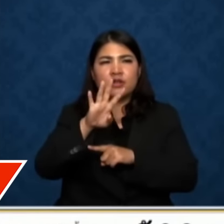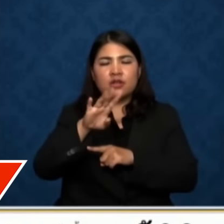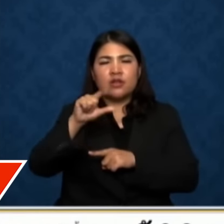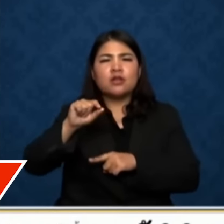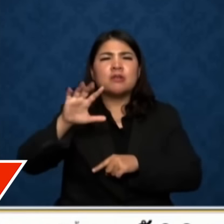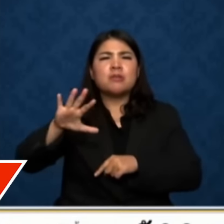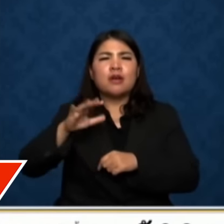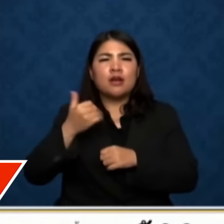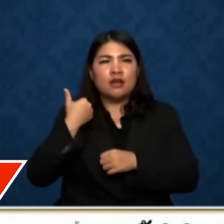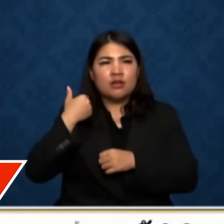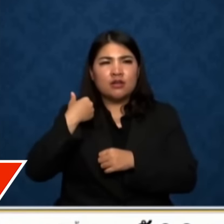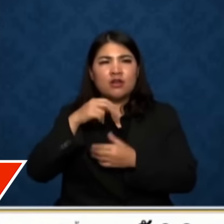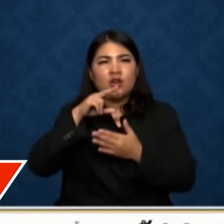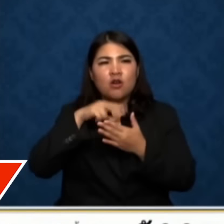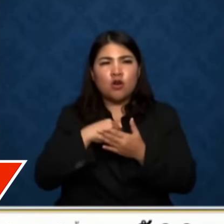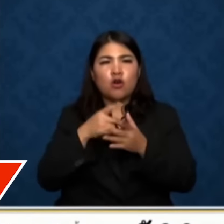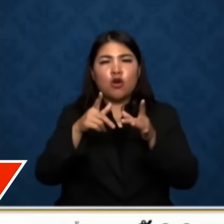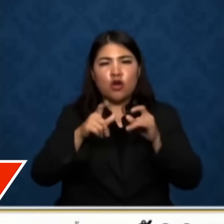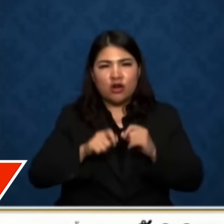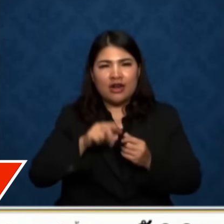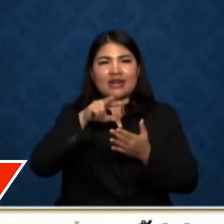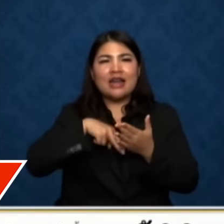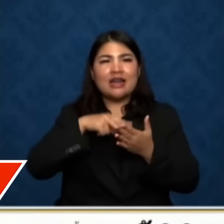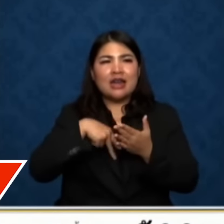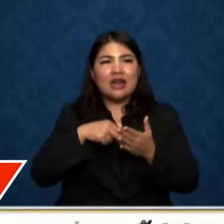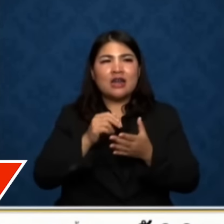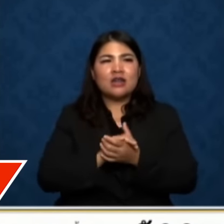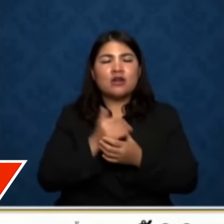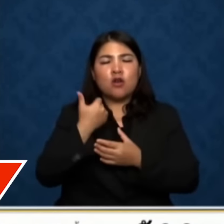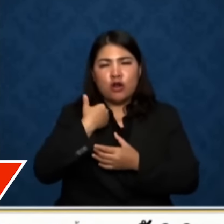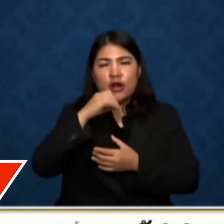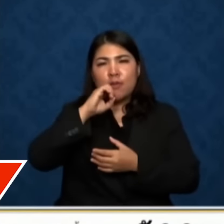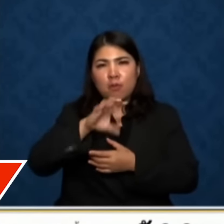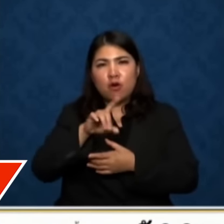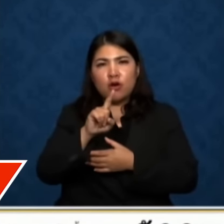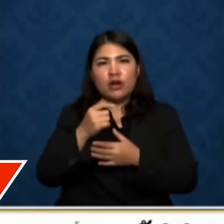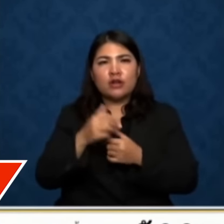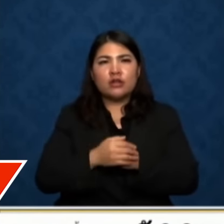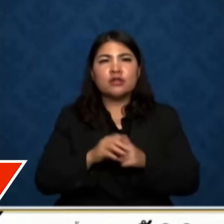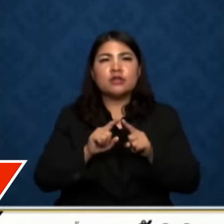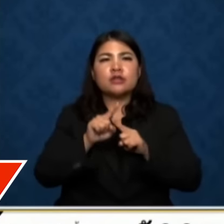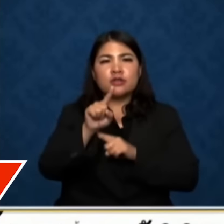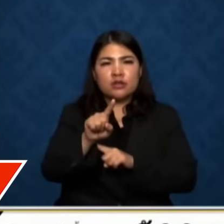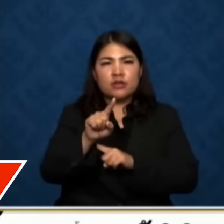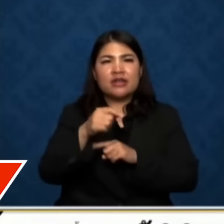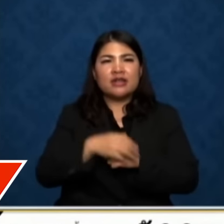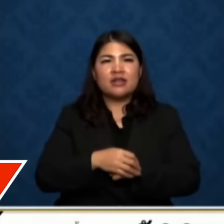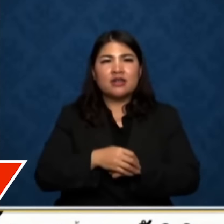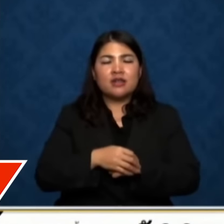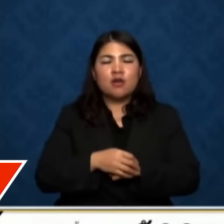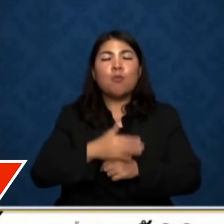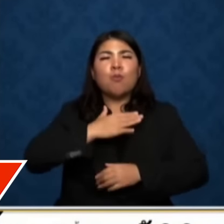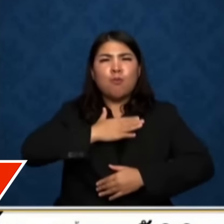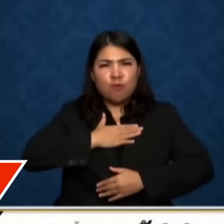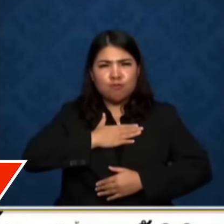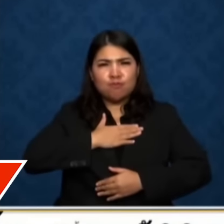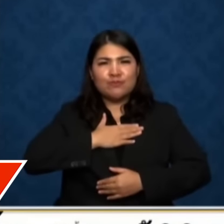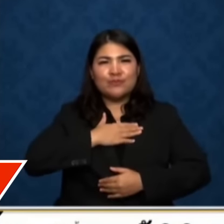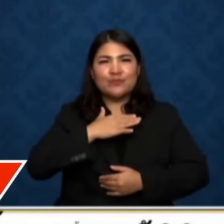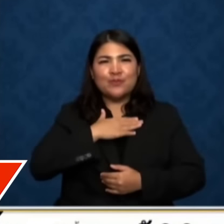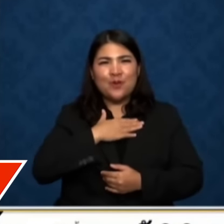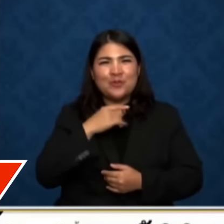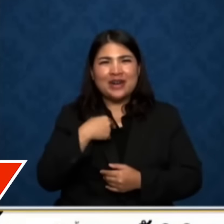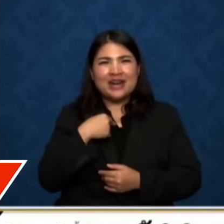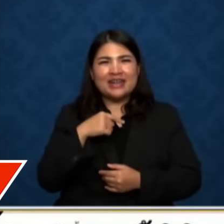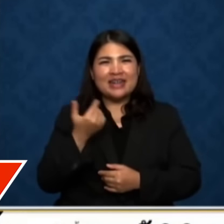ขอไม่อนุญาตอ่านซ้ำนะครับขออนุญาตชี้แจงในสภาแห่งนี้อย่างนี้ครับท่านประธานว่า1การตั้งผมเนี่ยได้ตั้งสมมติ